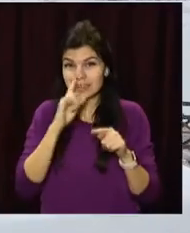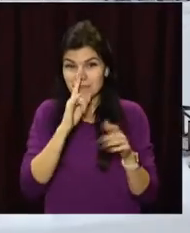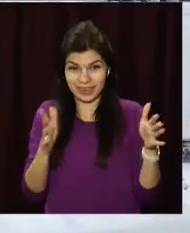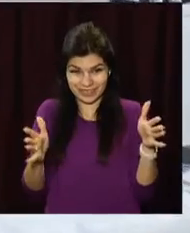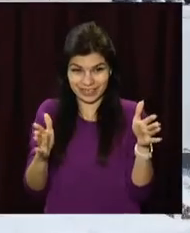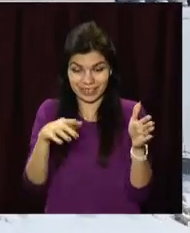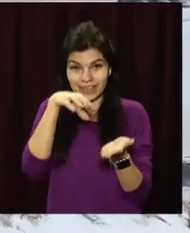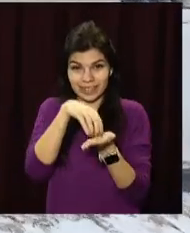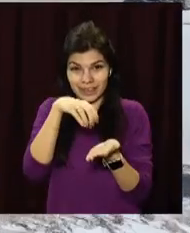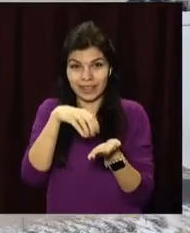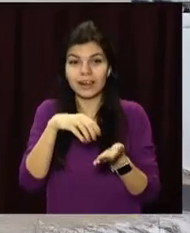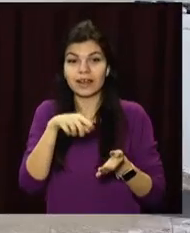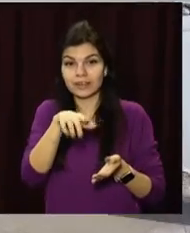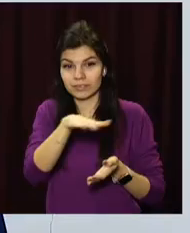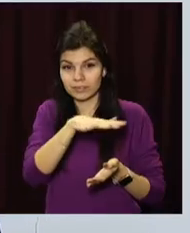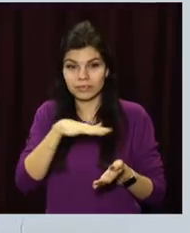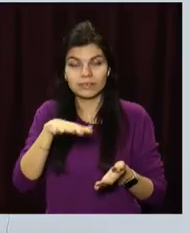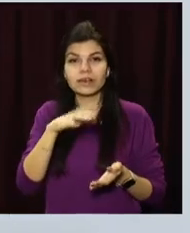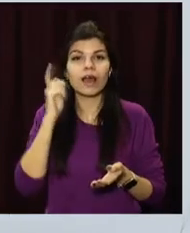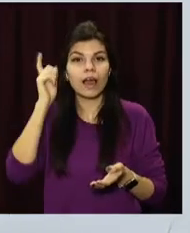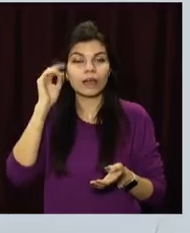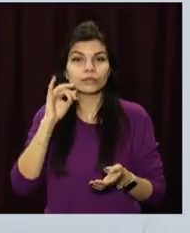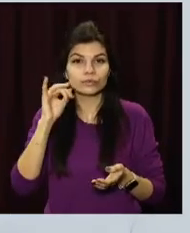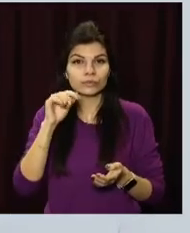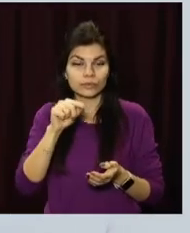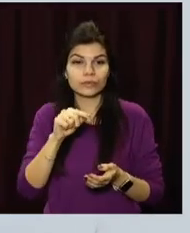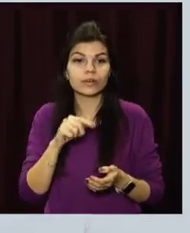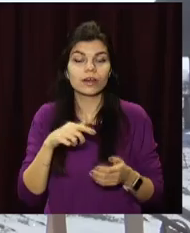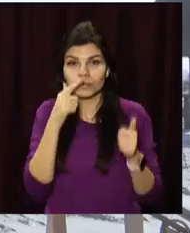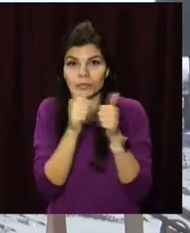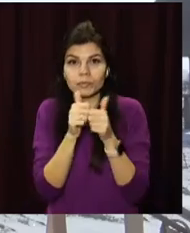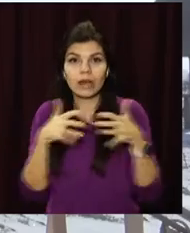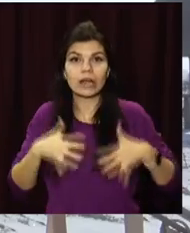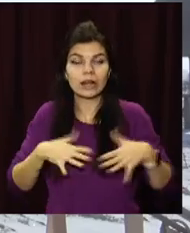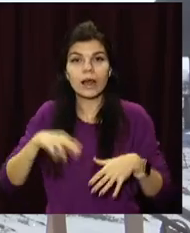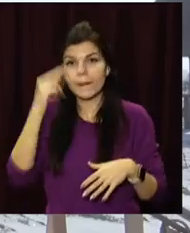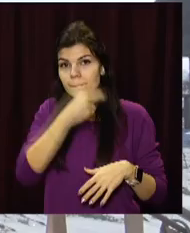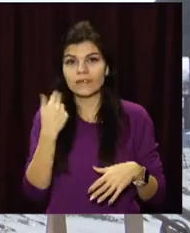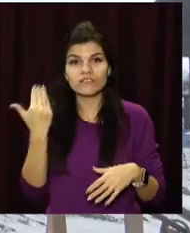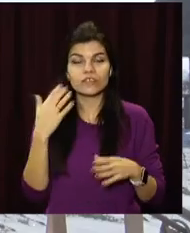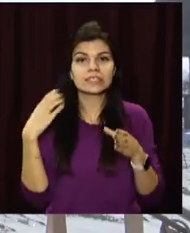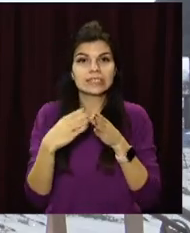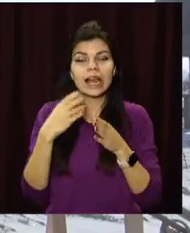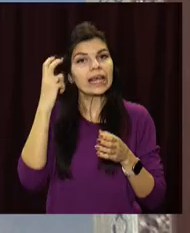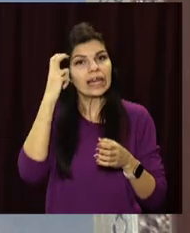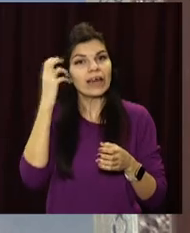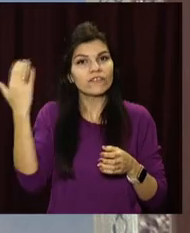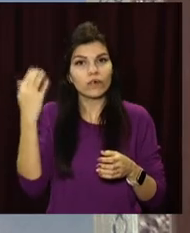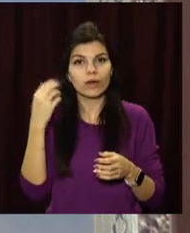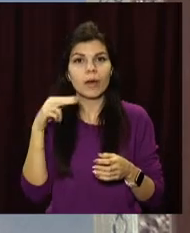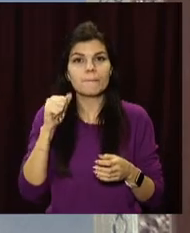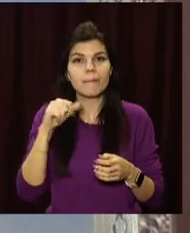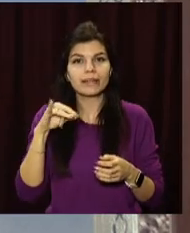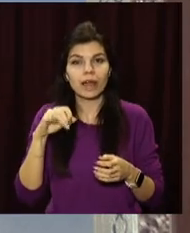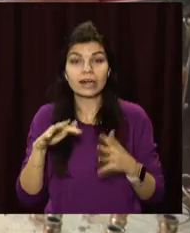Ця невеличка капличка на честь ігумена Родонезького – найближча до окупованого Криму Українська православна церква Київського